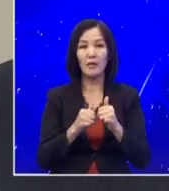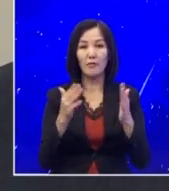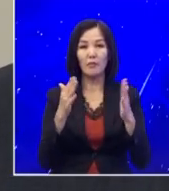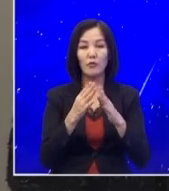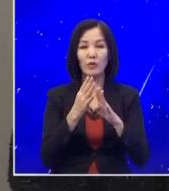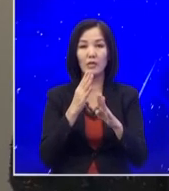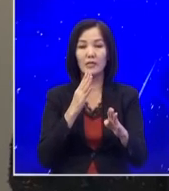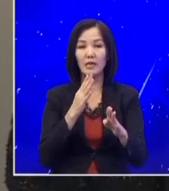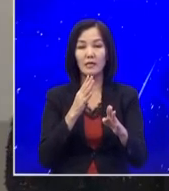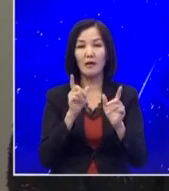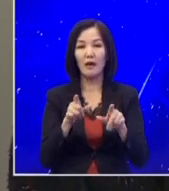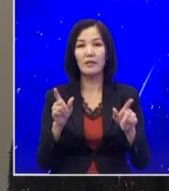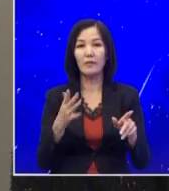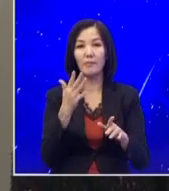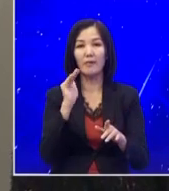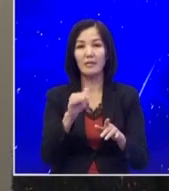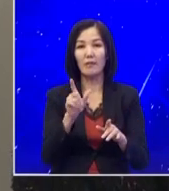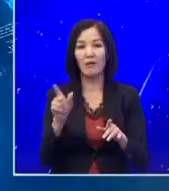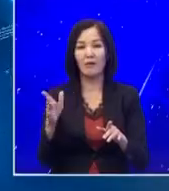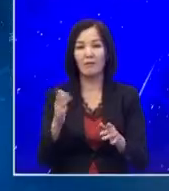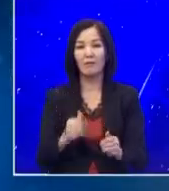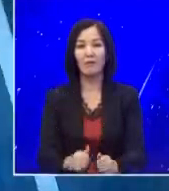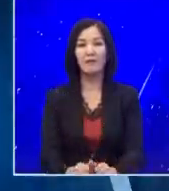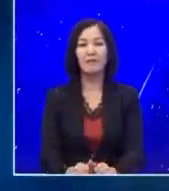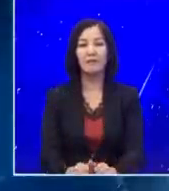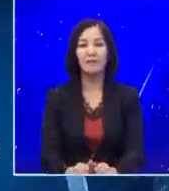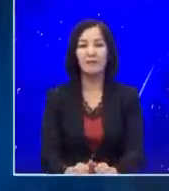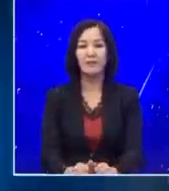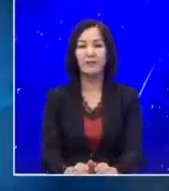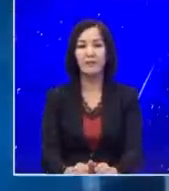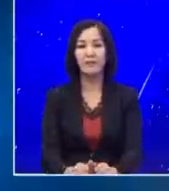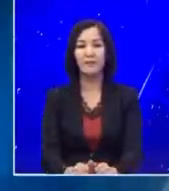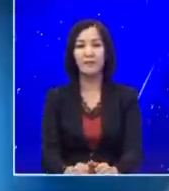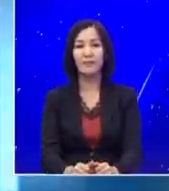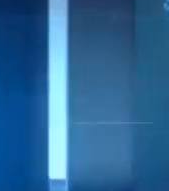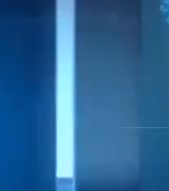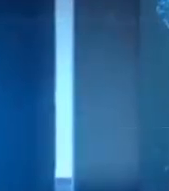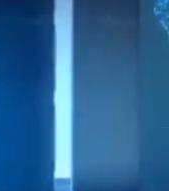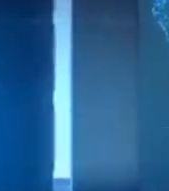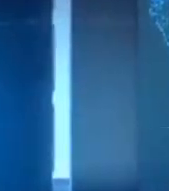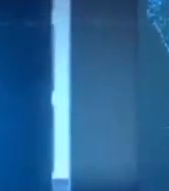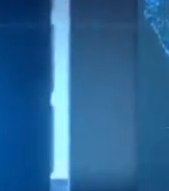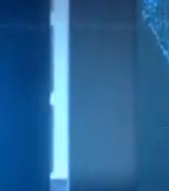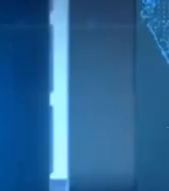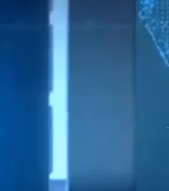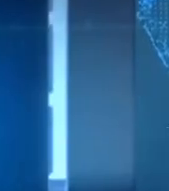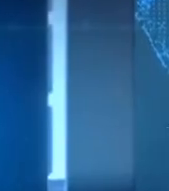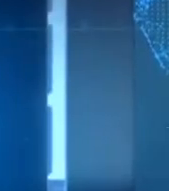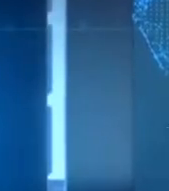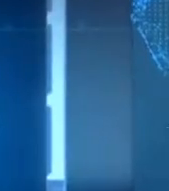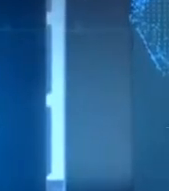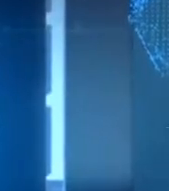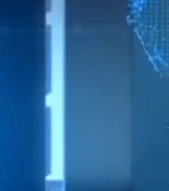кезегінде тұрғандар саны 5000-нан асады. Құрманжан Қасымжанұлы, Аманжол Жөнкешев, Жетісу